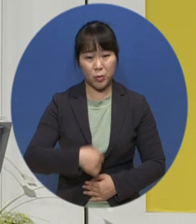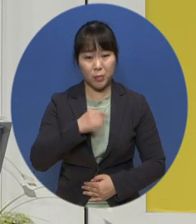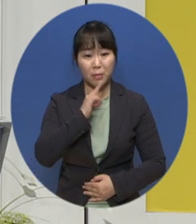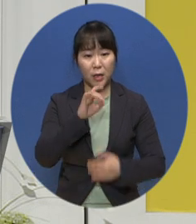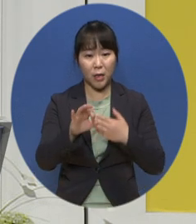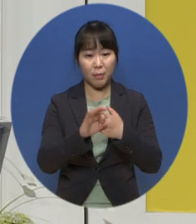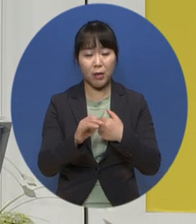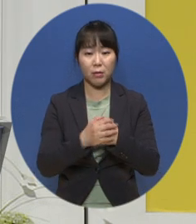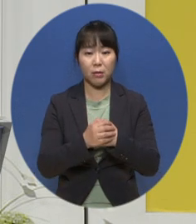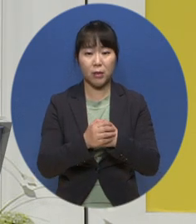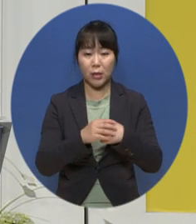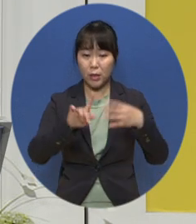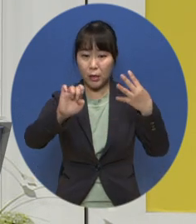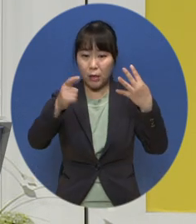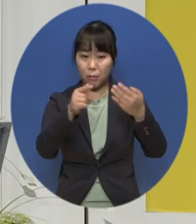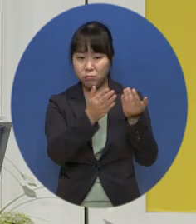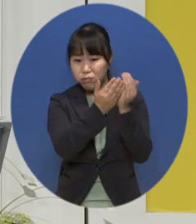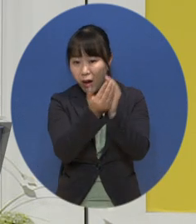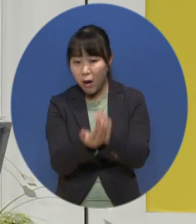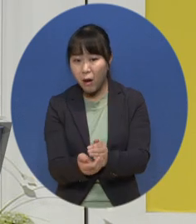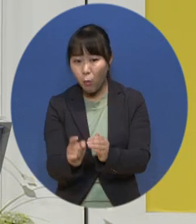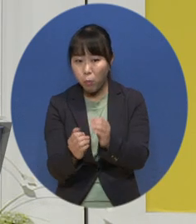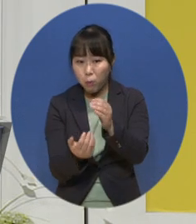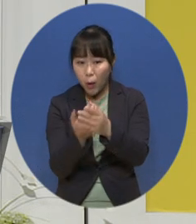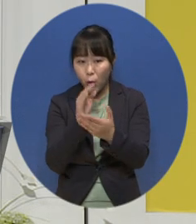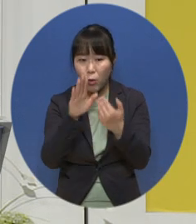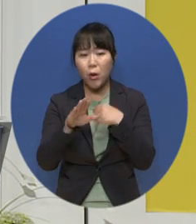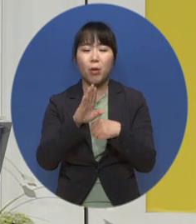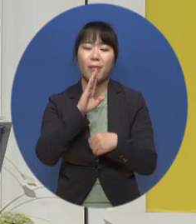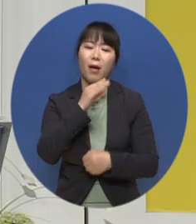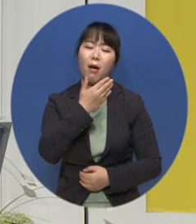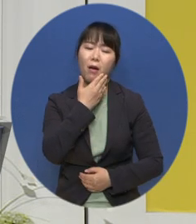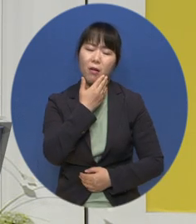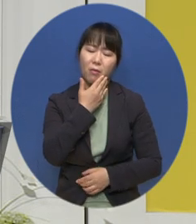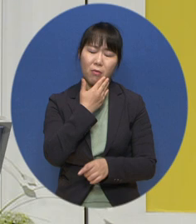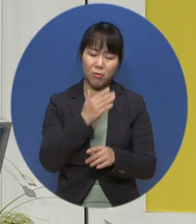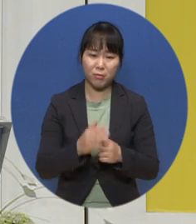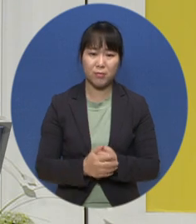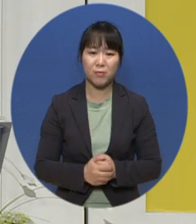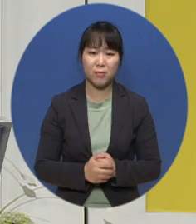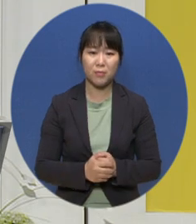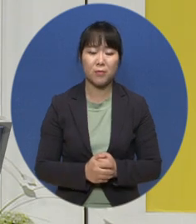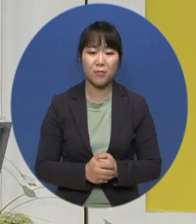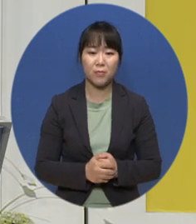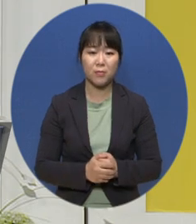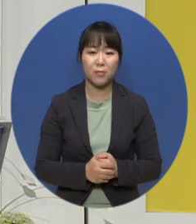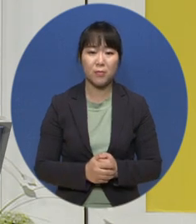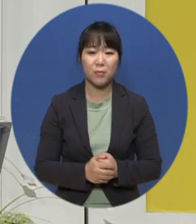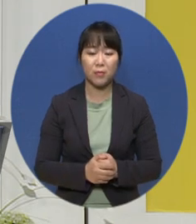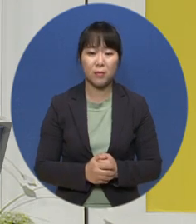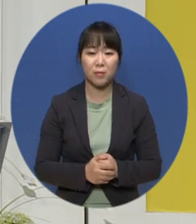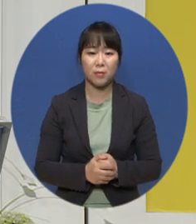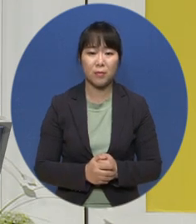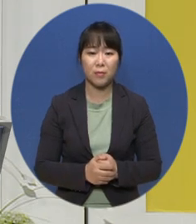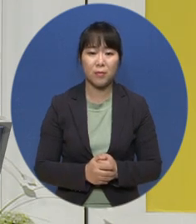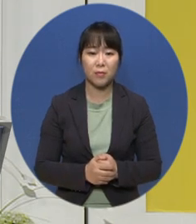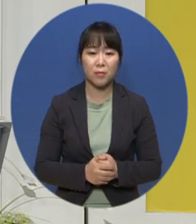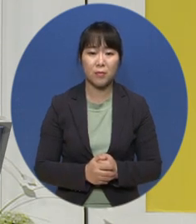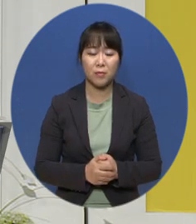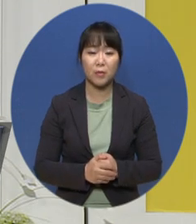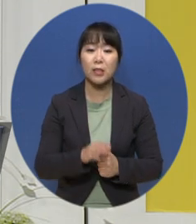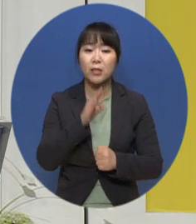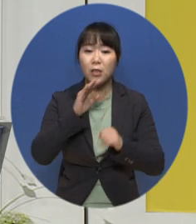3월호 사건이 터지고 난 다음에 물론 아카 운 생명 드립니다 음 정말 즉 국가가